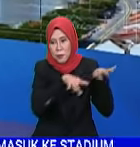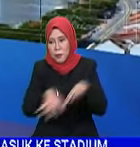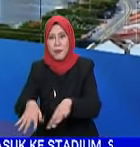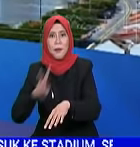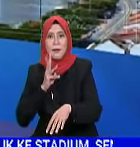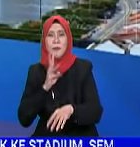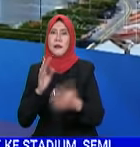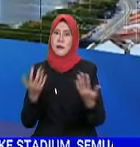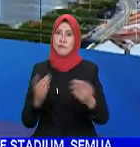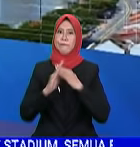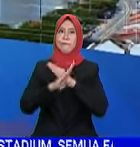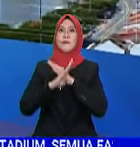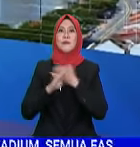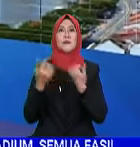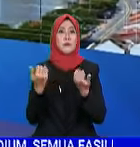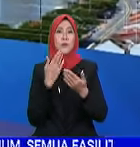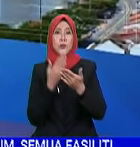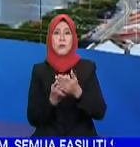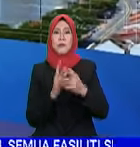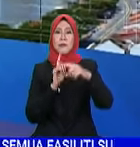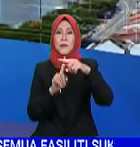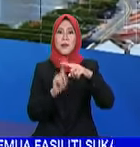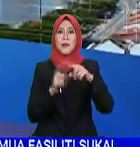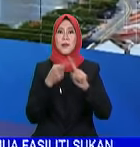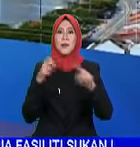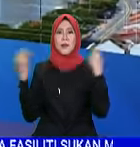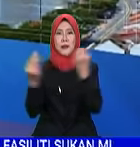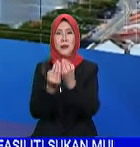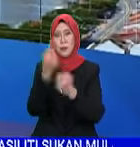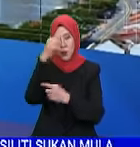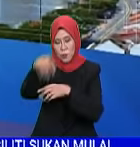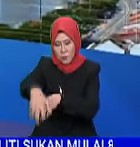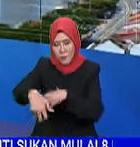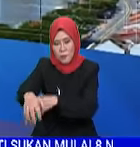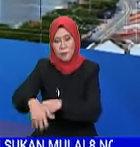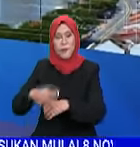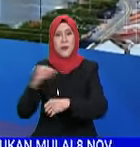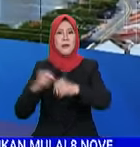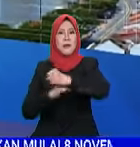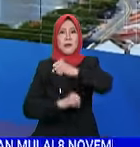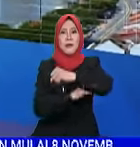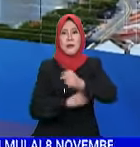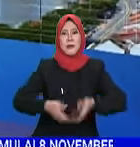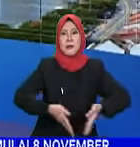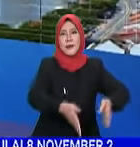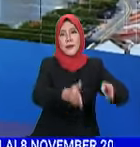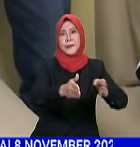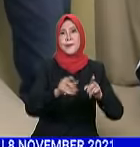memberi impak positif kepada masyarakat pesisir dalam pembangunan pertanian selain infrastruktur jalan